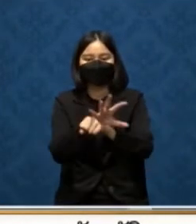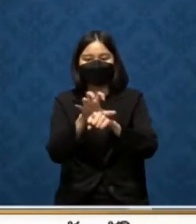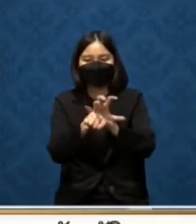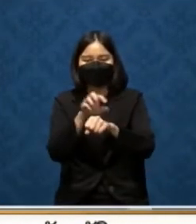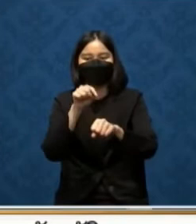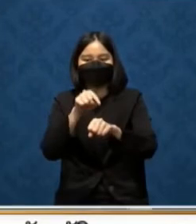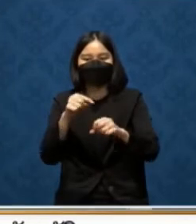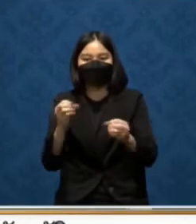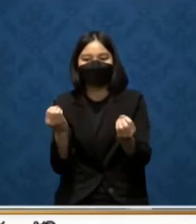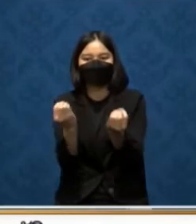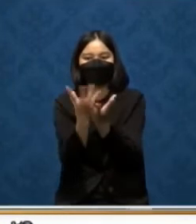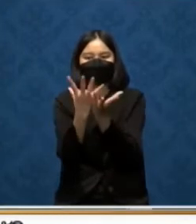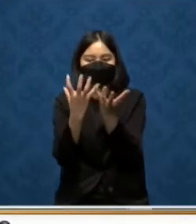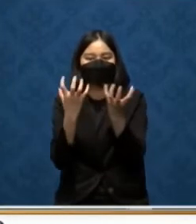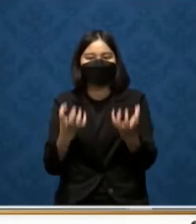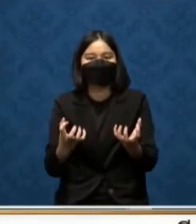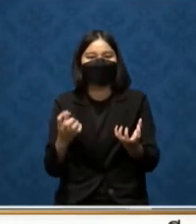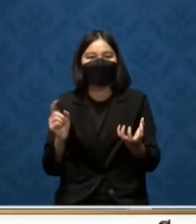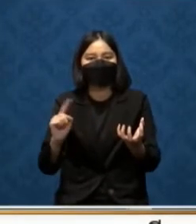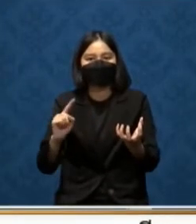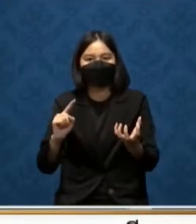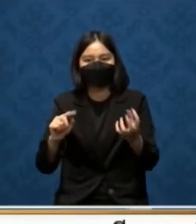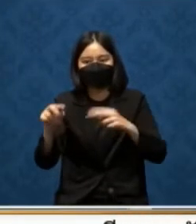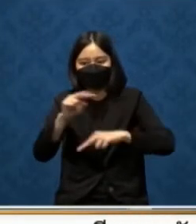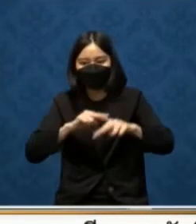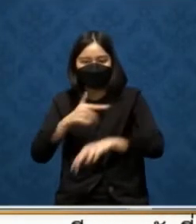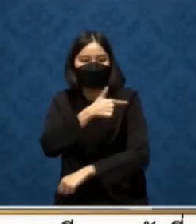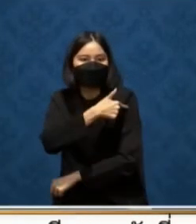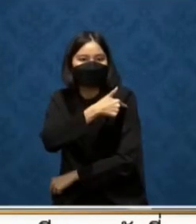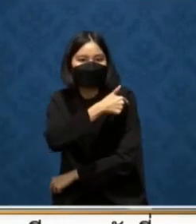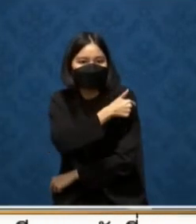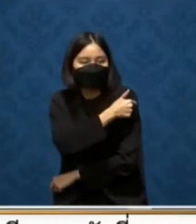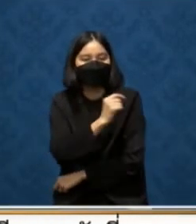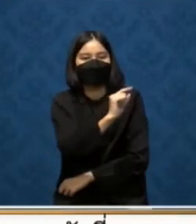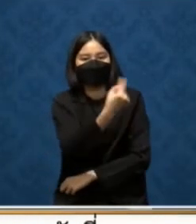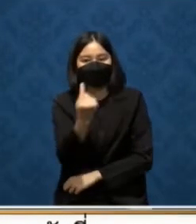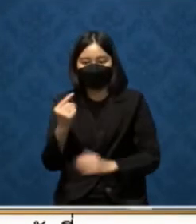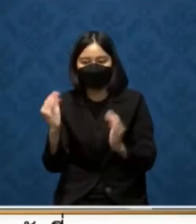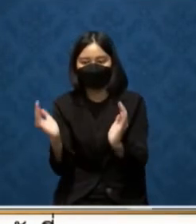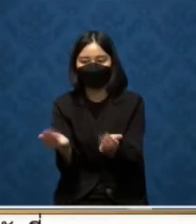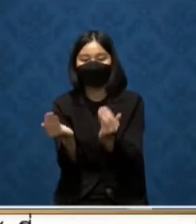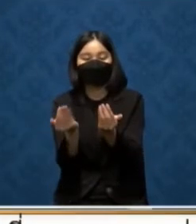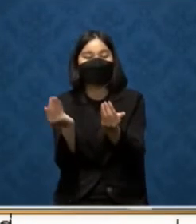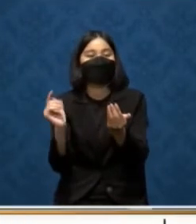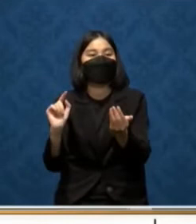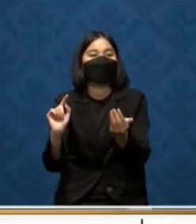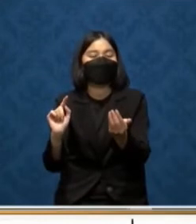นี้อาล่ายแรกมากเราจะตองมรู้แลในเรื่องของวคซินใหม่จะตองสบสองณ์ให้เกือppa